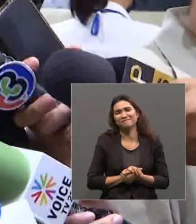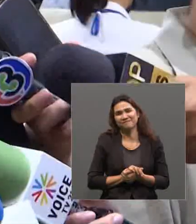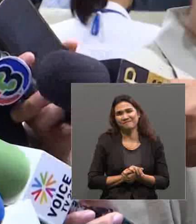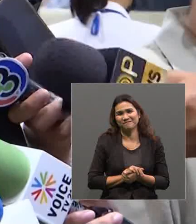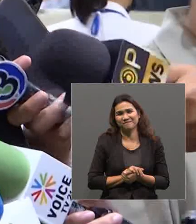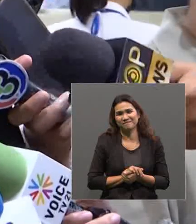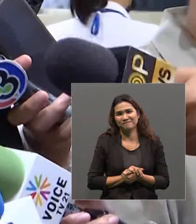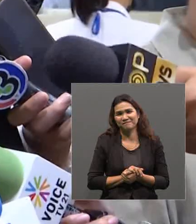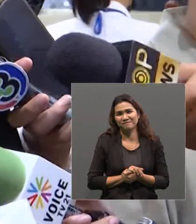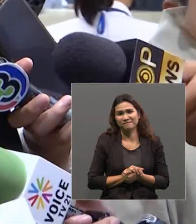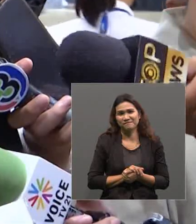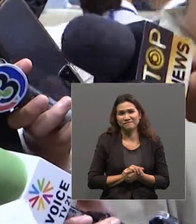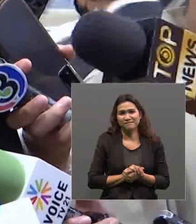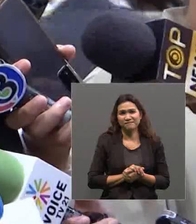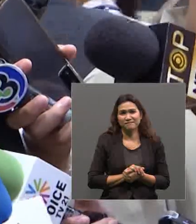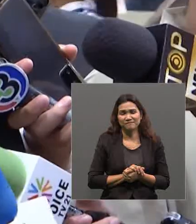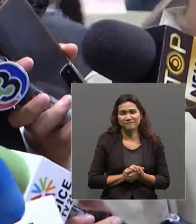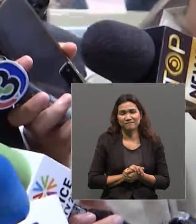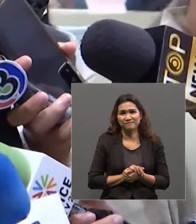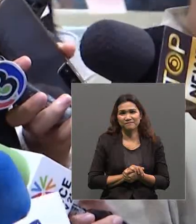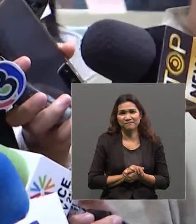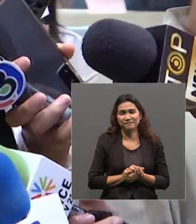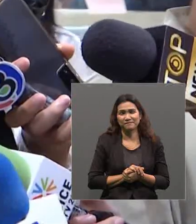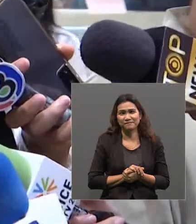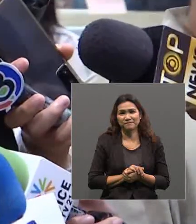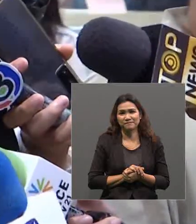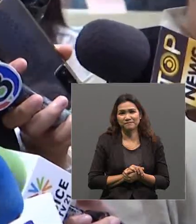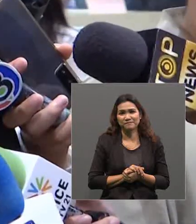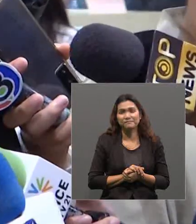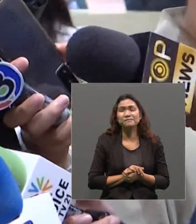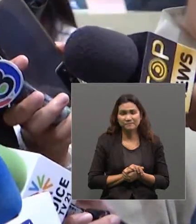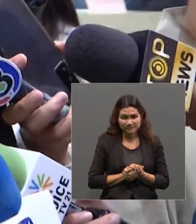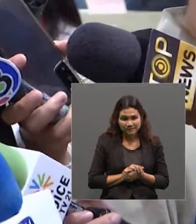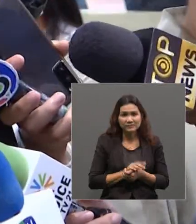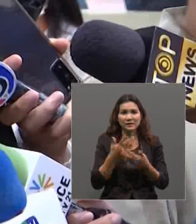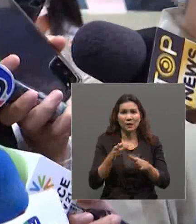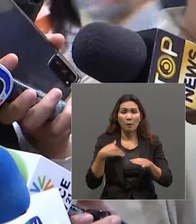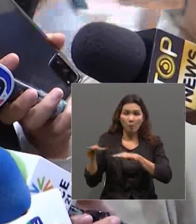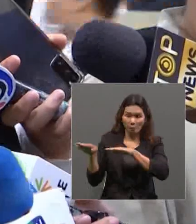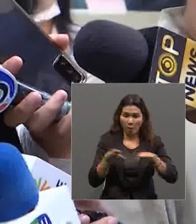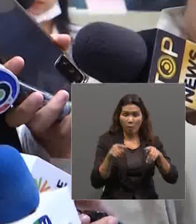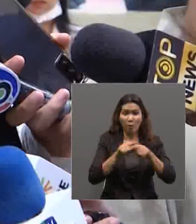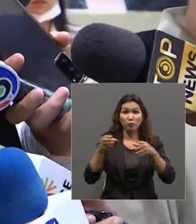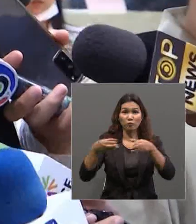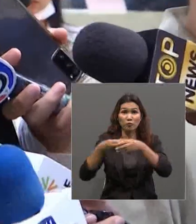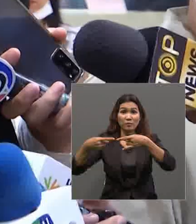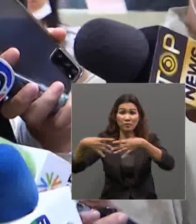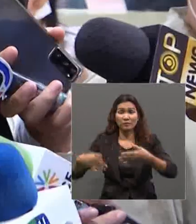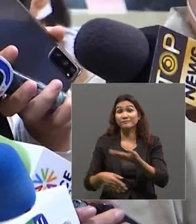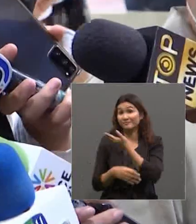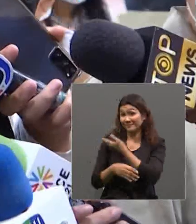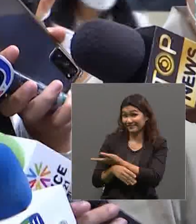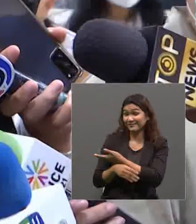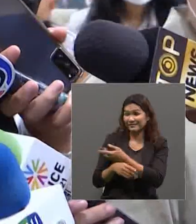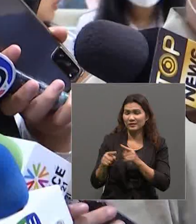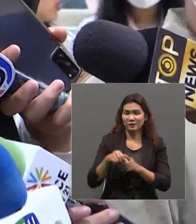ขณะที่ความพ ร้อมของฝ่ายค้านค่ะอย่างนายรังสิมันต์โร